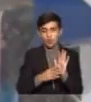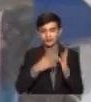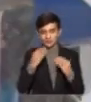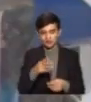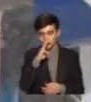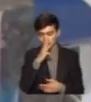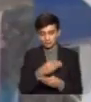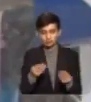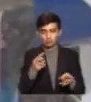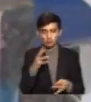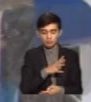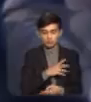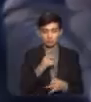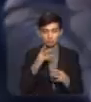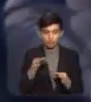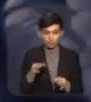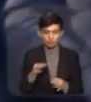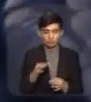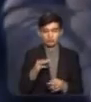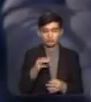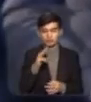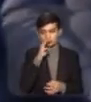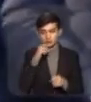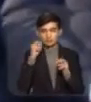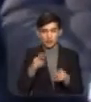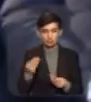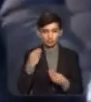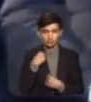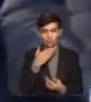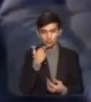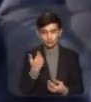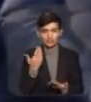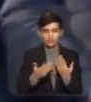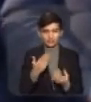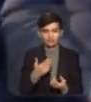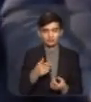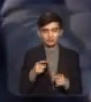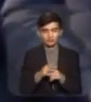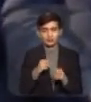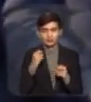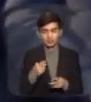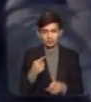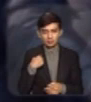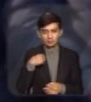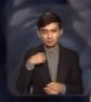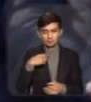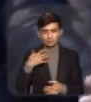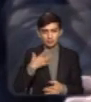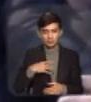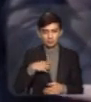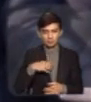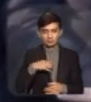беруі керек болған. Бірақ ақшаны специально бермей жатыр. Я болмаса оппозицияның адамдары деп ше, біздердің саясатпен шатағымыз қанша,